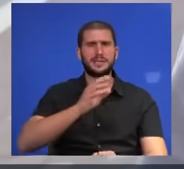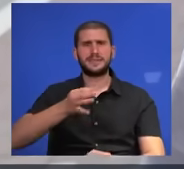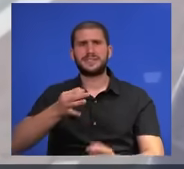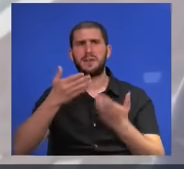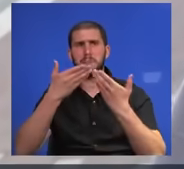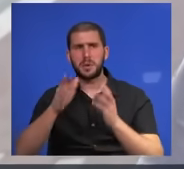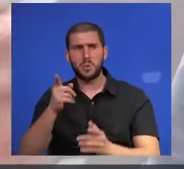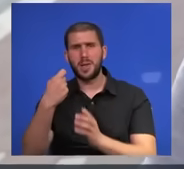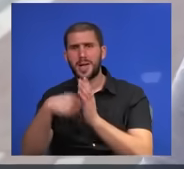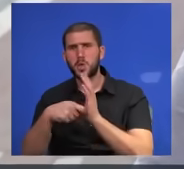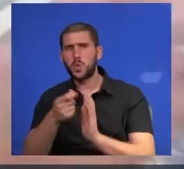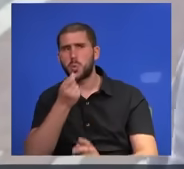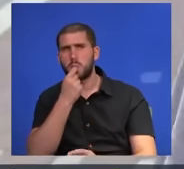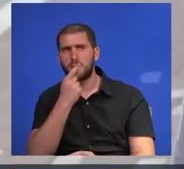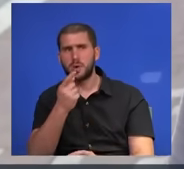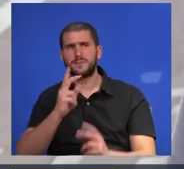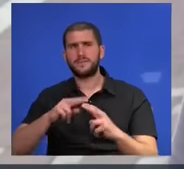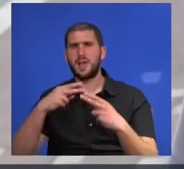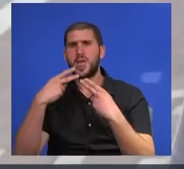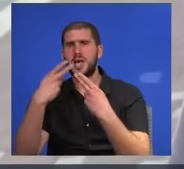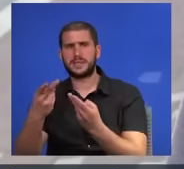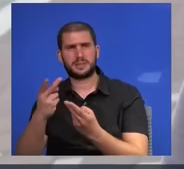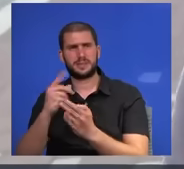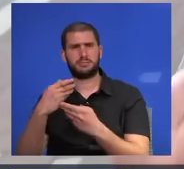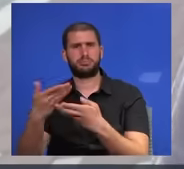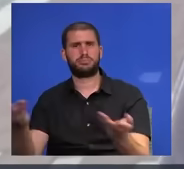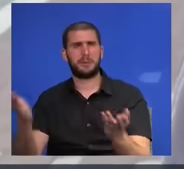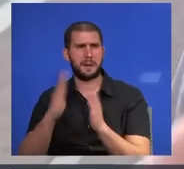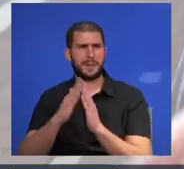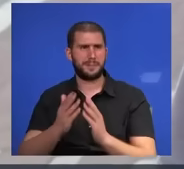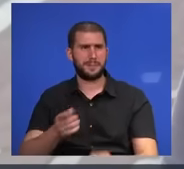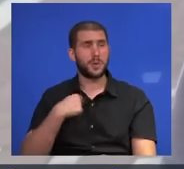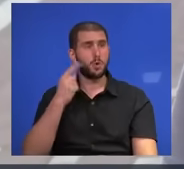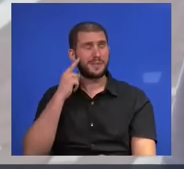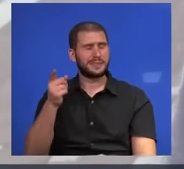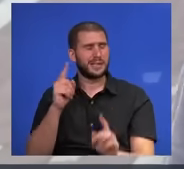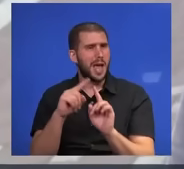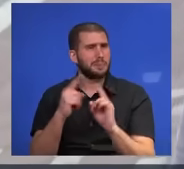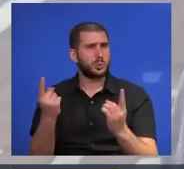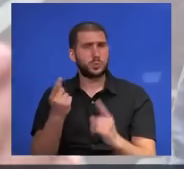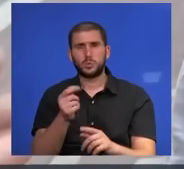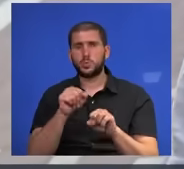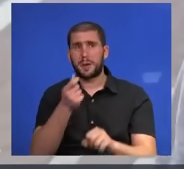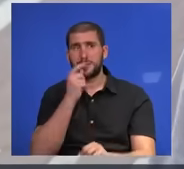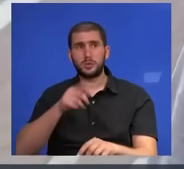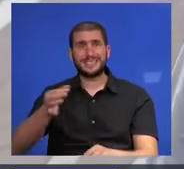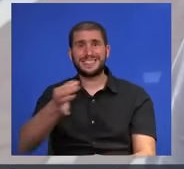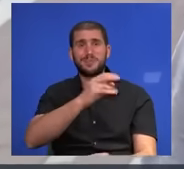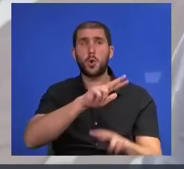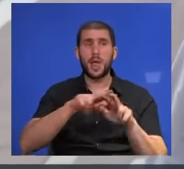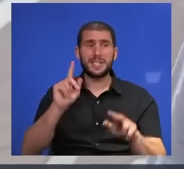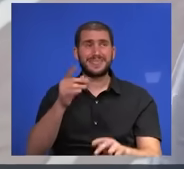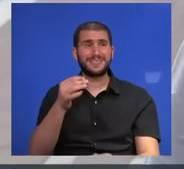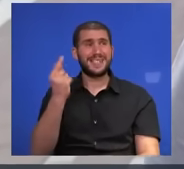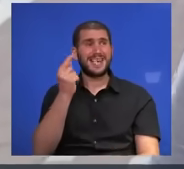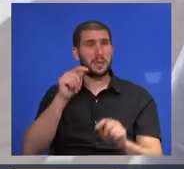את התרופות ולהחזיר לכאן ולחלק לבתים. אני חושב שזה אבסורד של סופר פארם, יש סניפים בכל הארץ, והסניף היחיד שלה פה